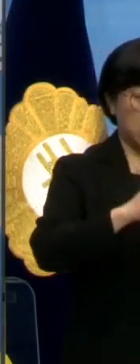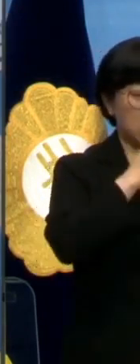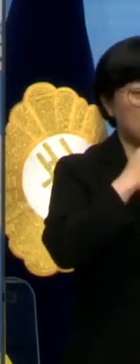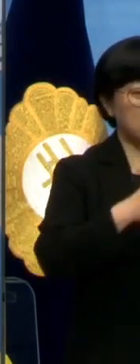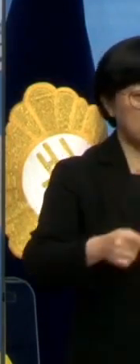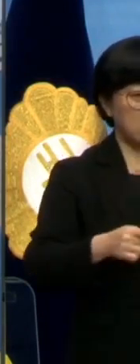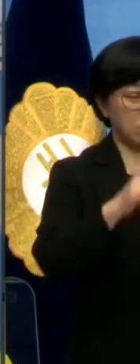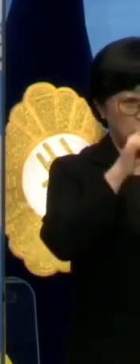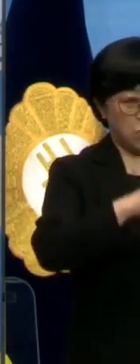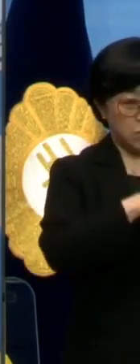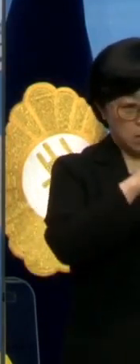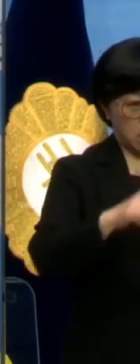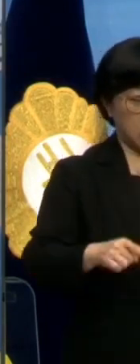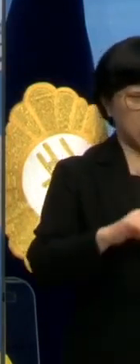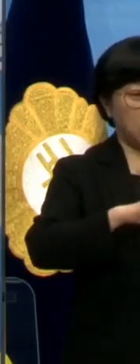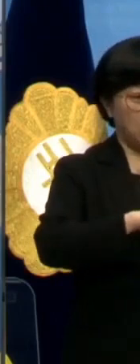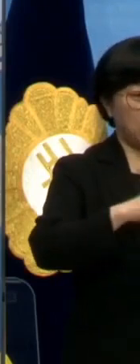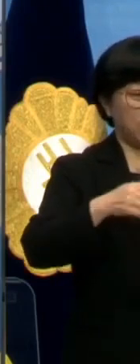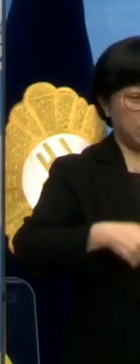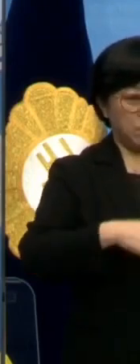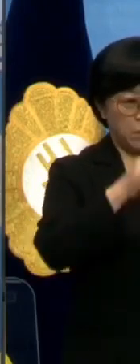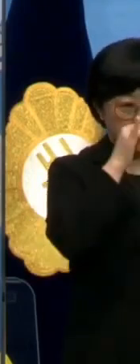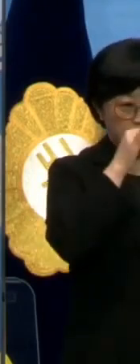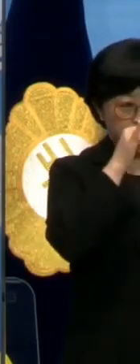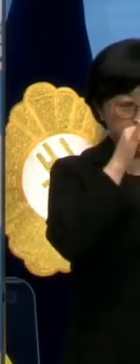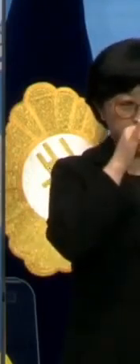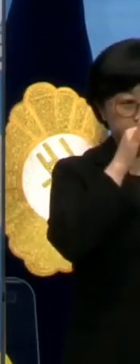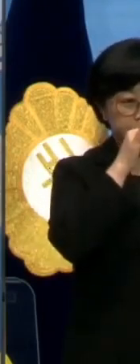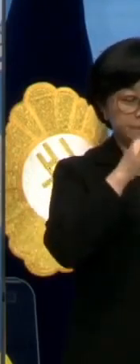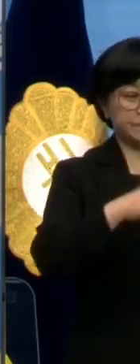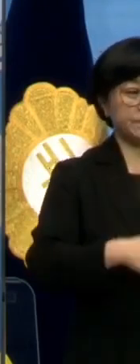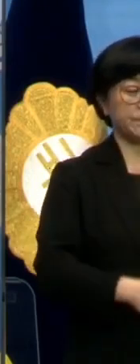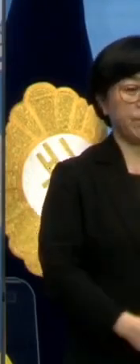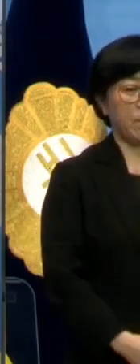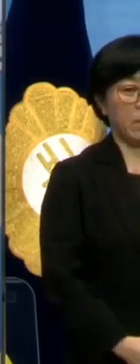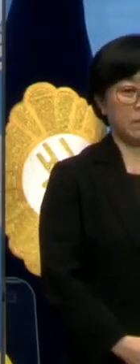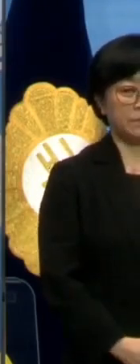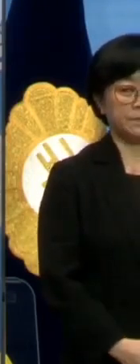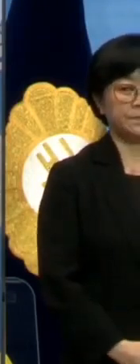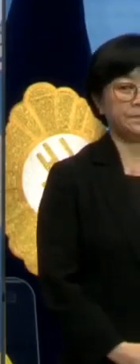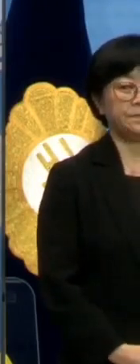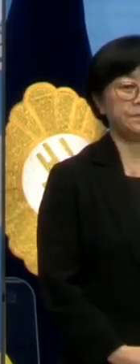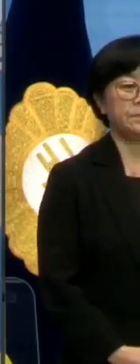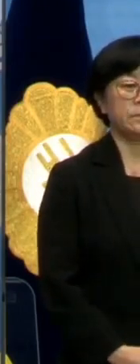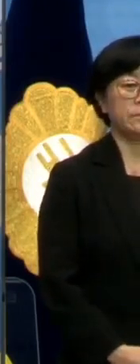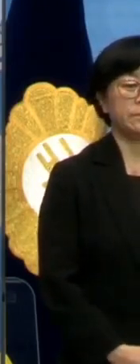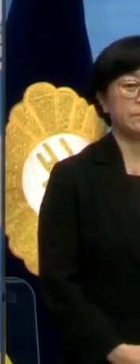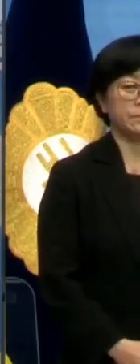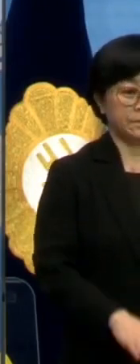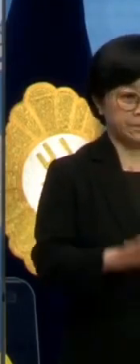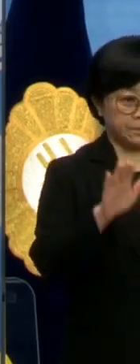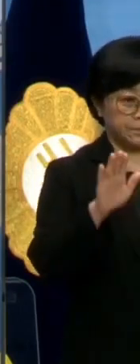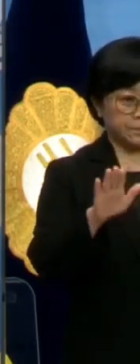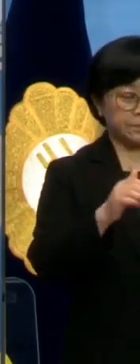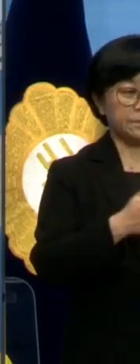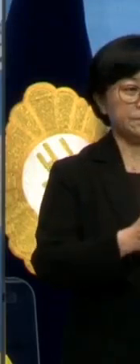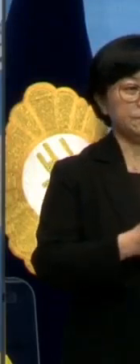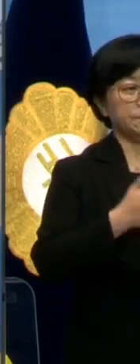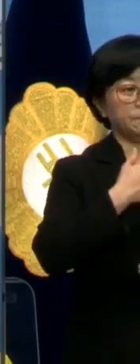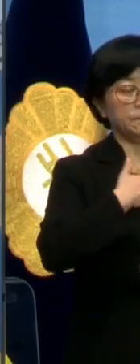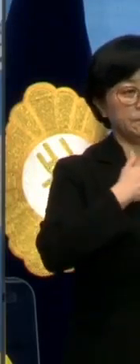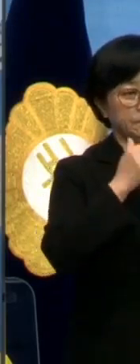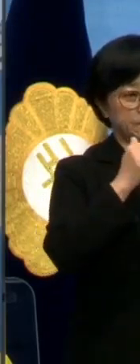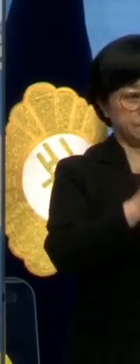손실 보상이 반드시 이루어져야 한다고 지적하고 있습니다. 오늘